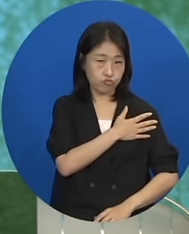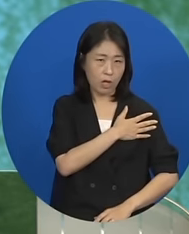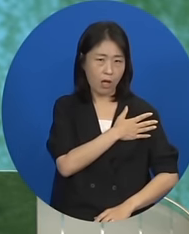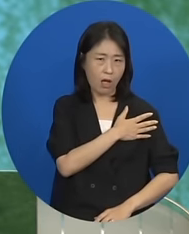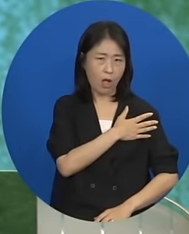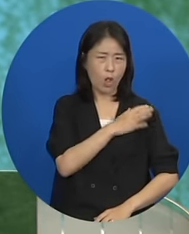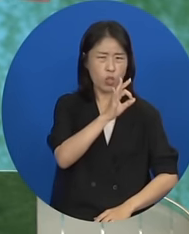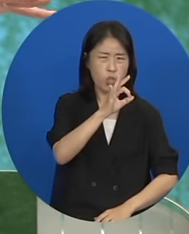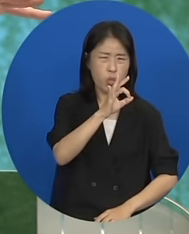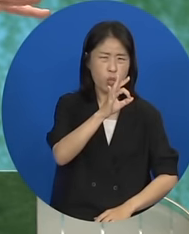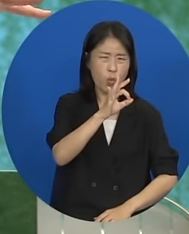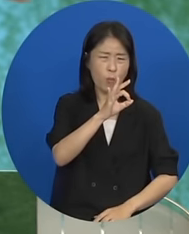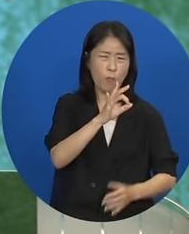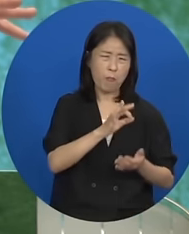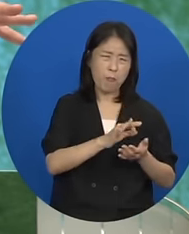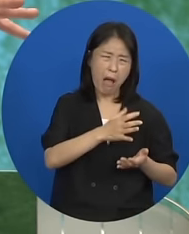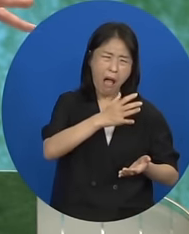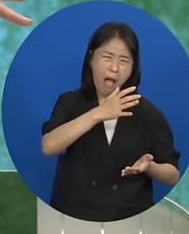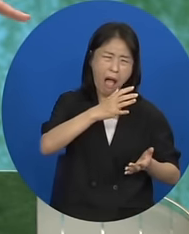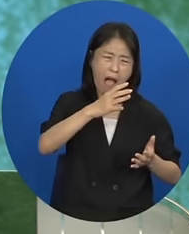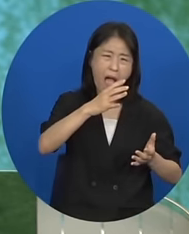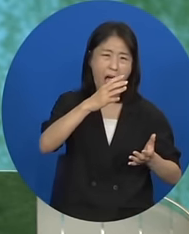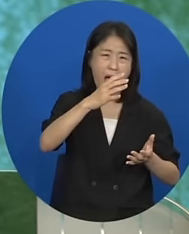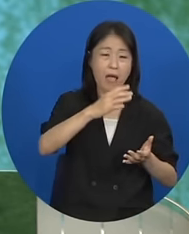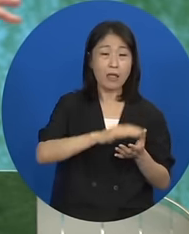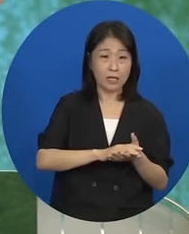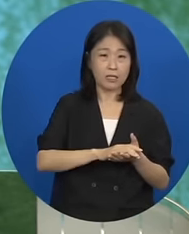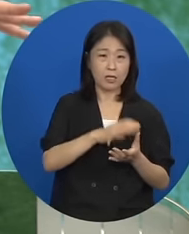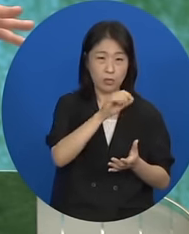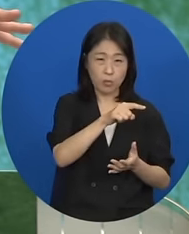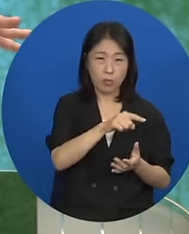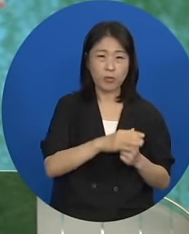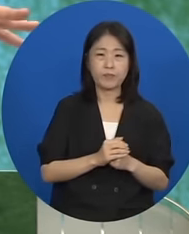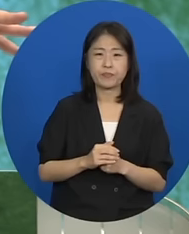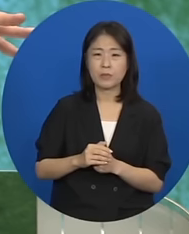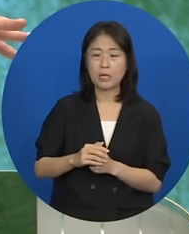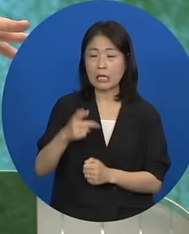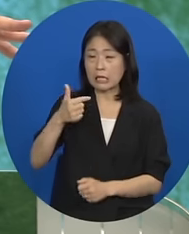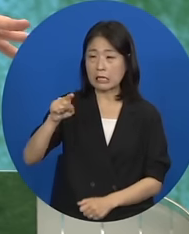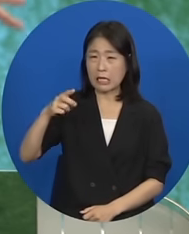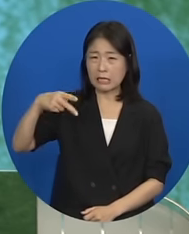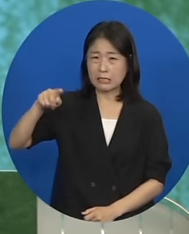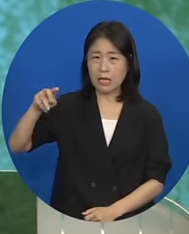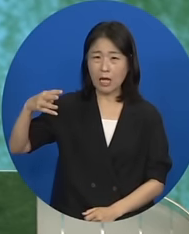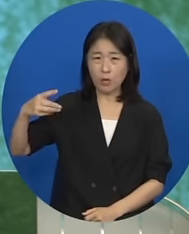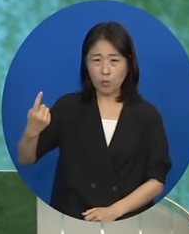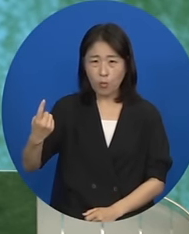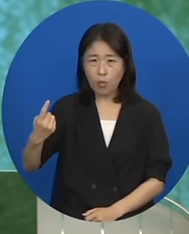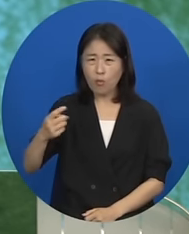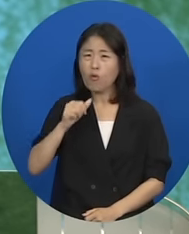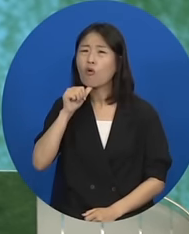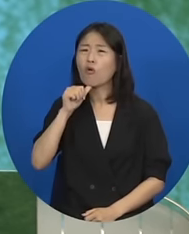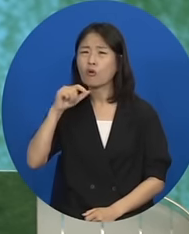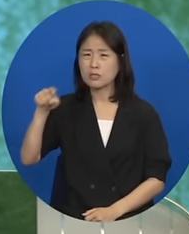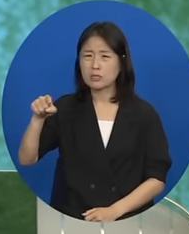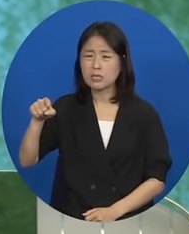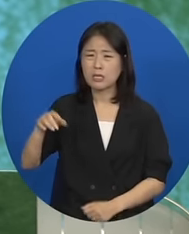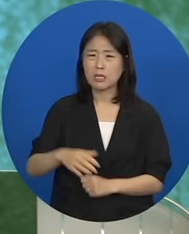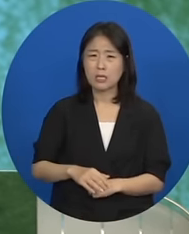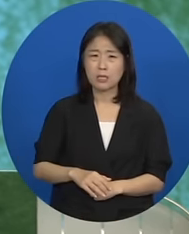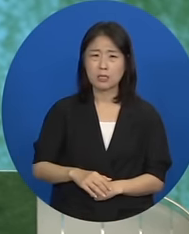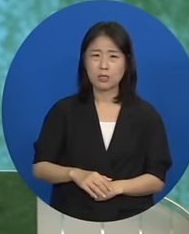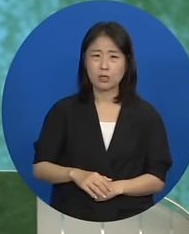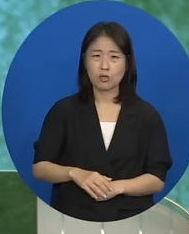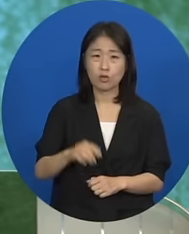반면에 나사로는 거지입니다 가신 것이 없어요 자신의 질병도 치유할 만한 능력이 없습니다 이러다가 죽어요 그럼 누가 복받은